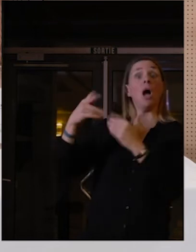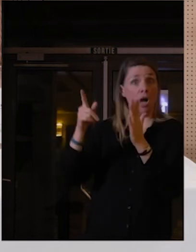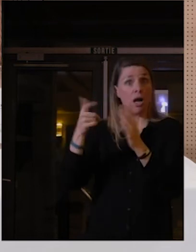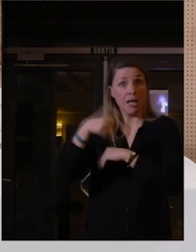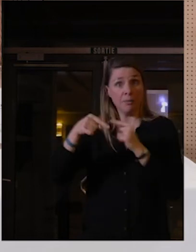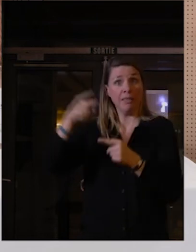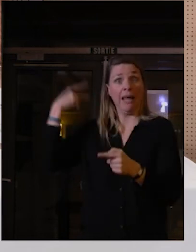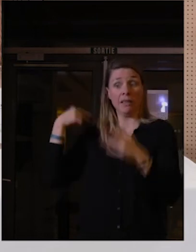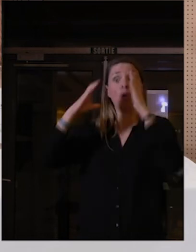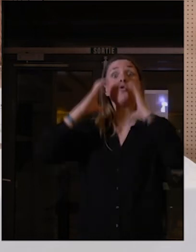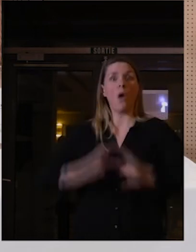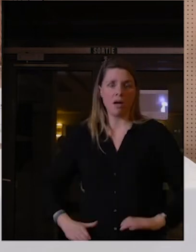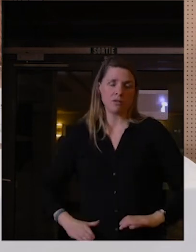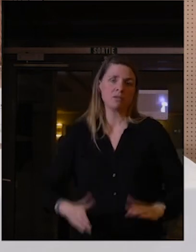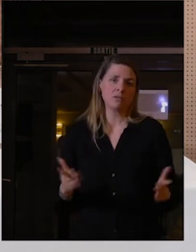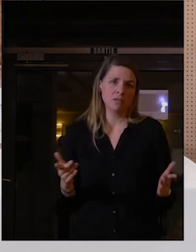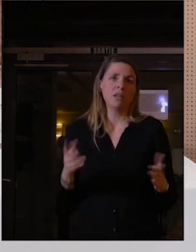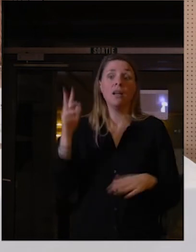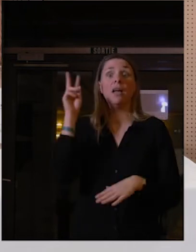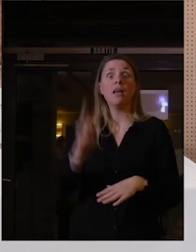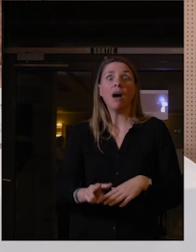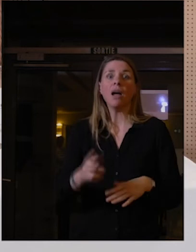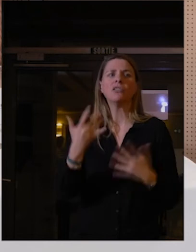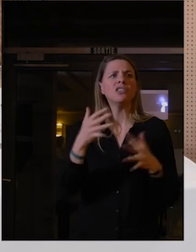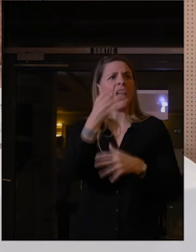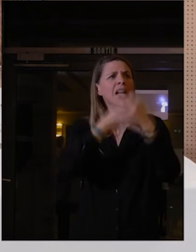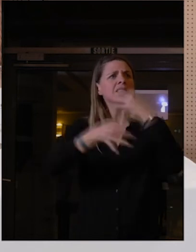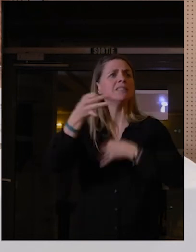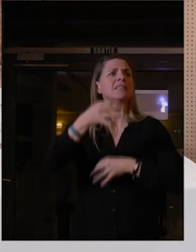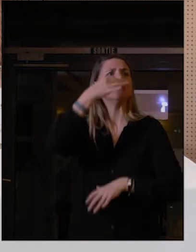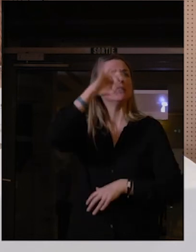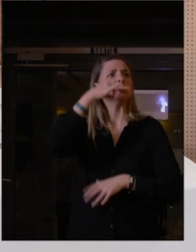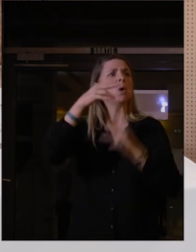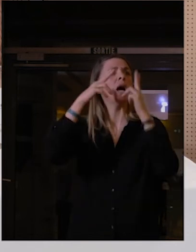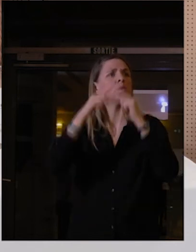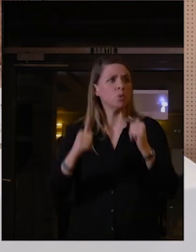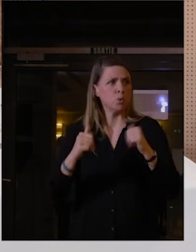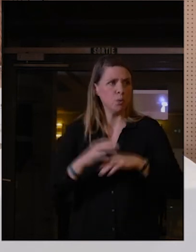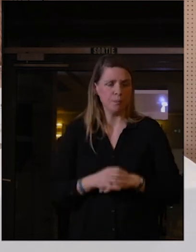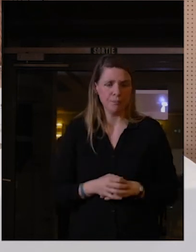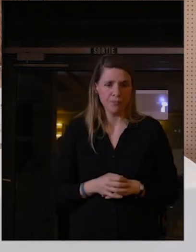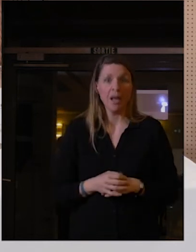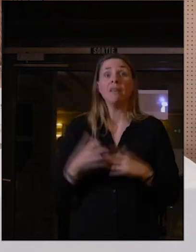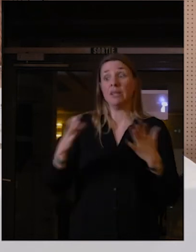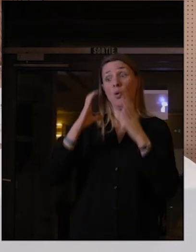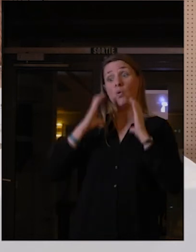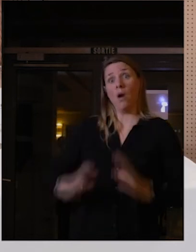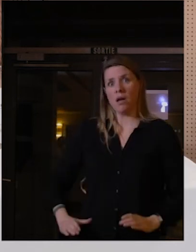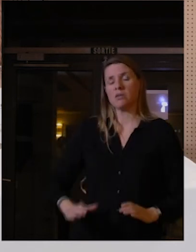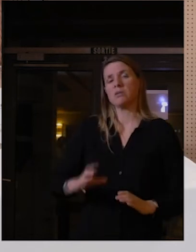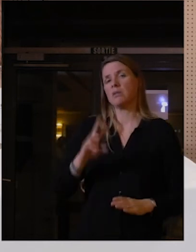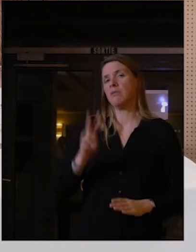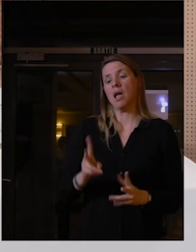dans les collèges, puisqu'on se rend compte, et je pense que ça avait été dit tout à l'heure lors des discours d'introduction, que c'était notamment au collège que se